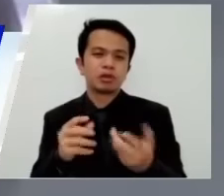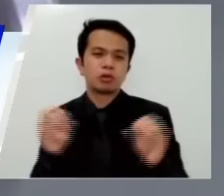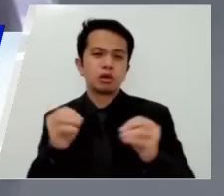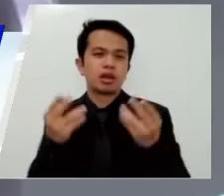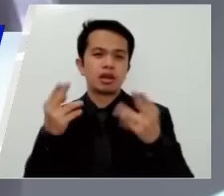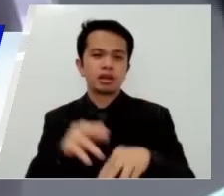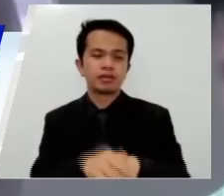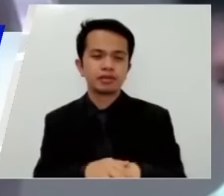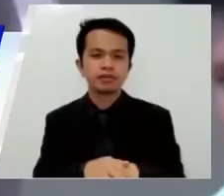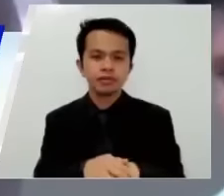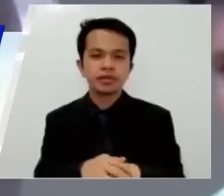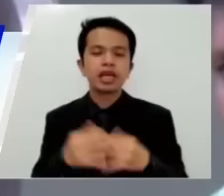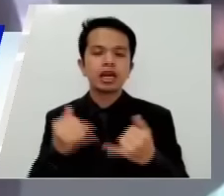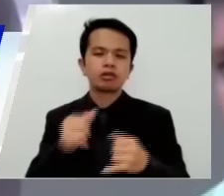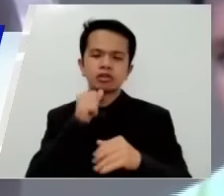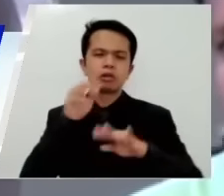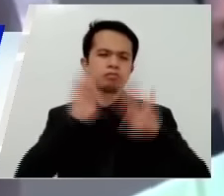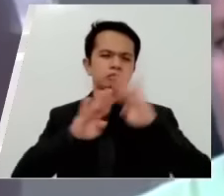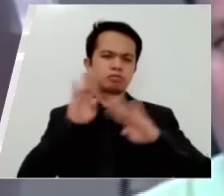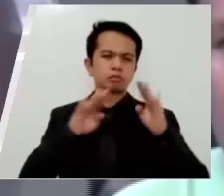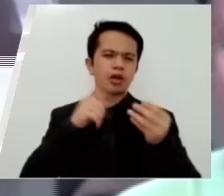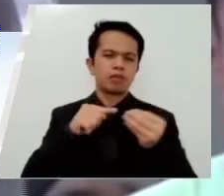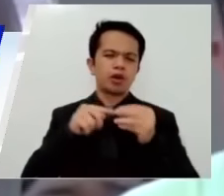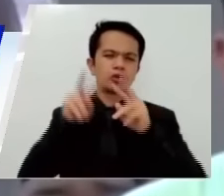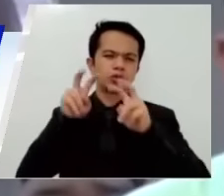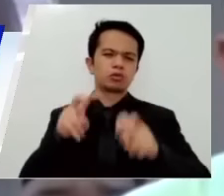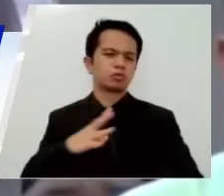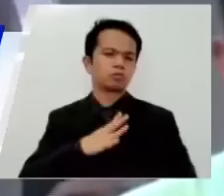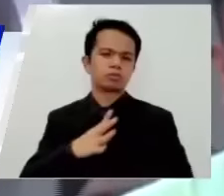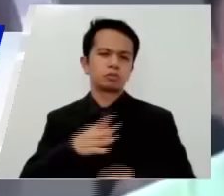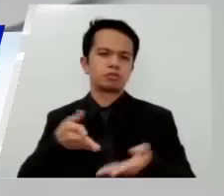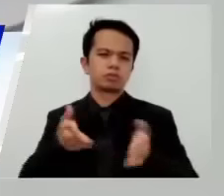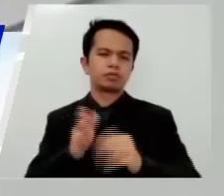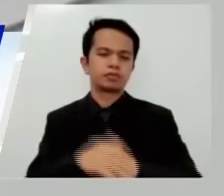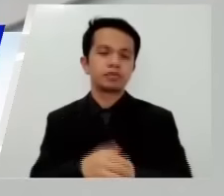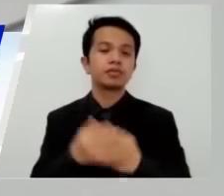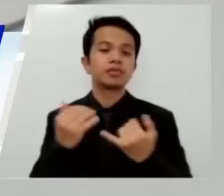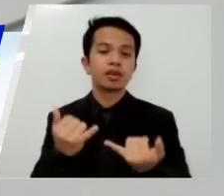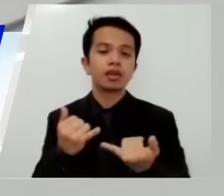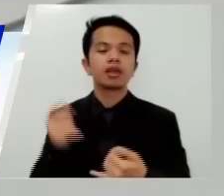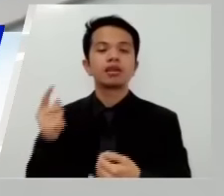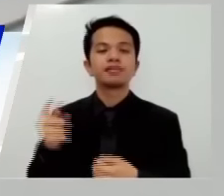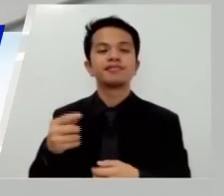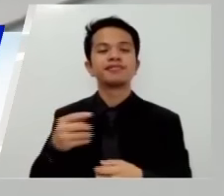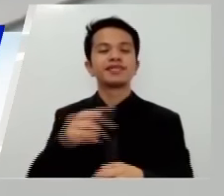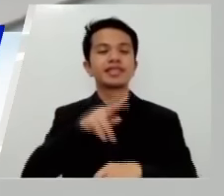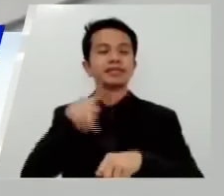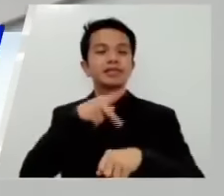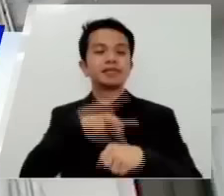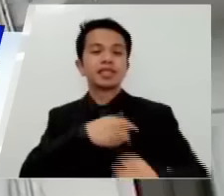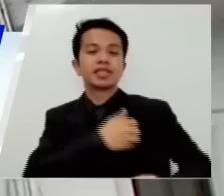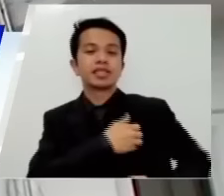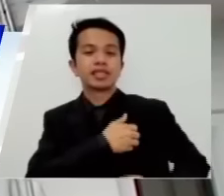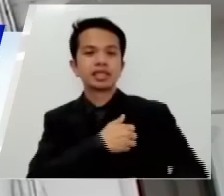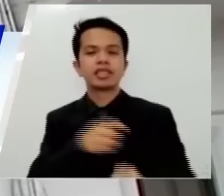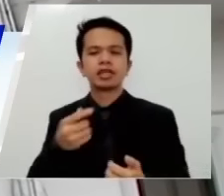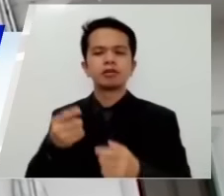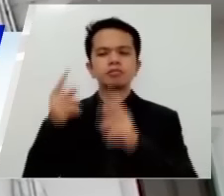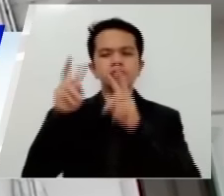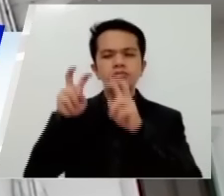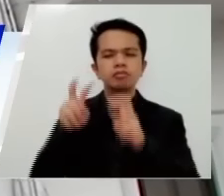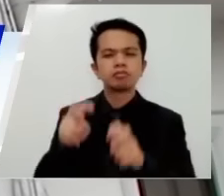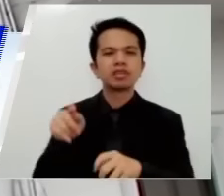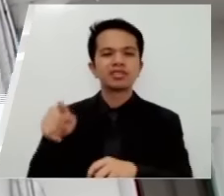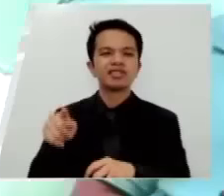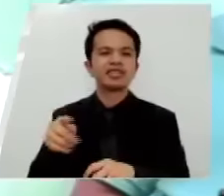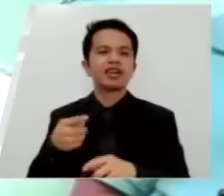siya nababahala sa investigasyon. Pinaimbestigahan na rin ng Philippine Navy ang mga pahayag ni Alvarez na isang Marine